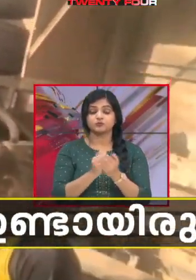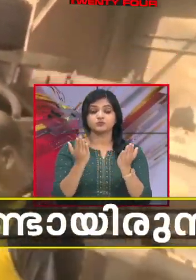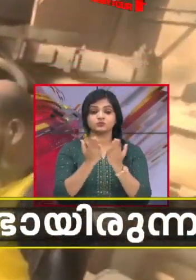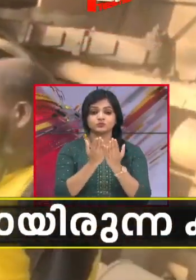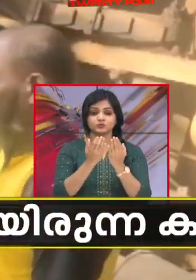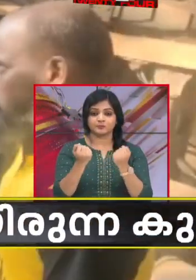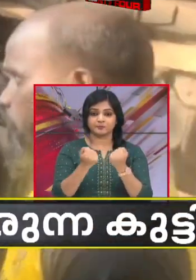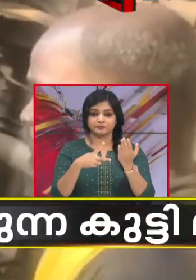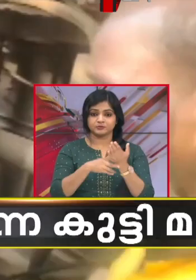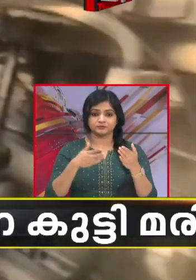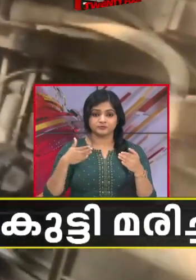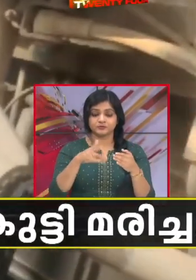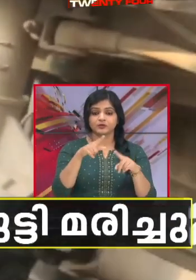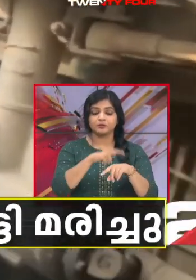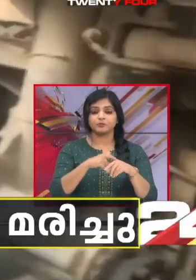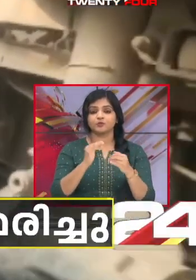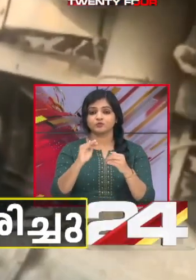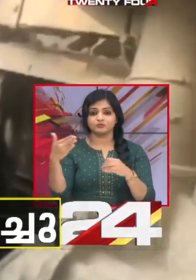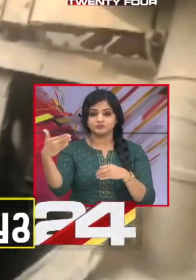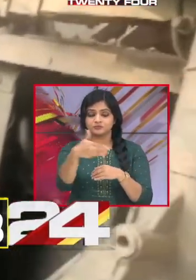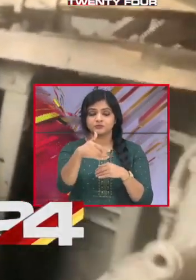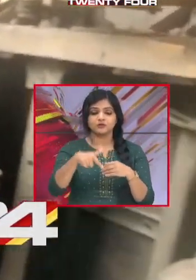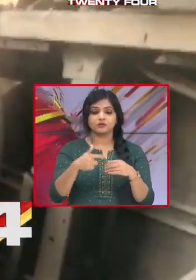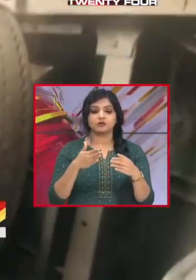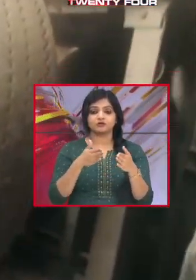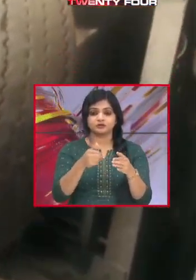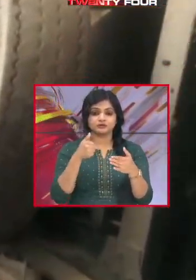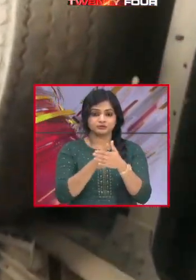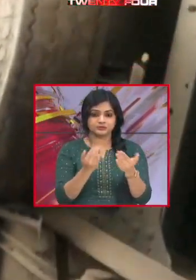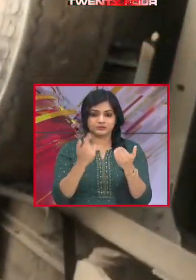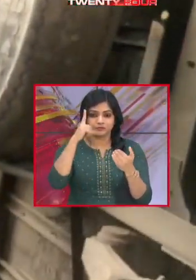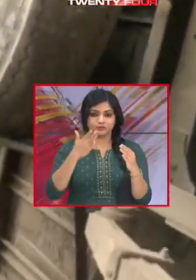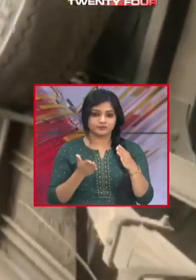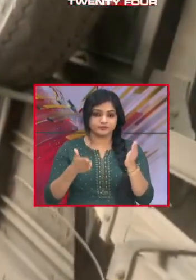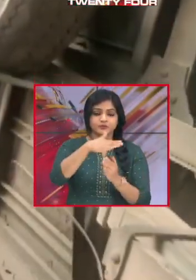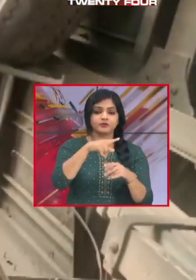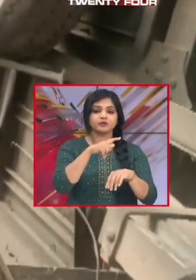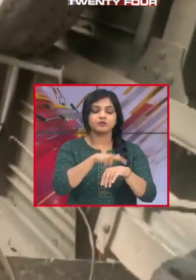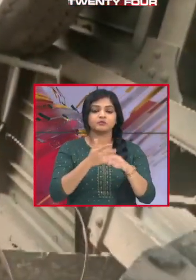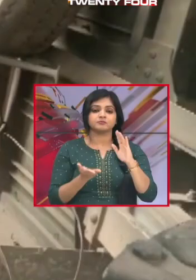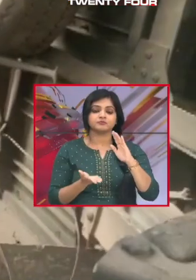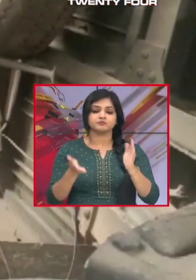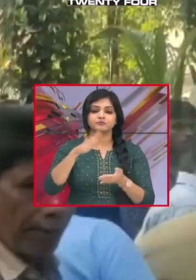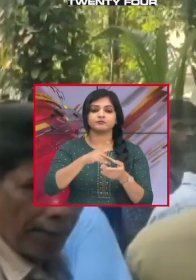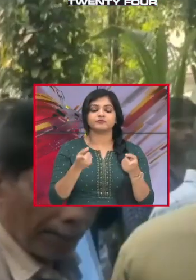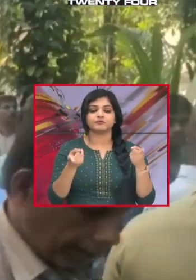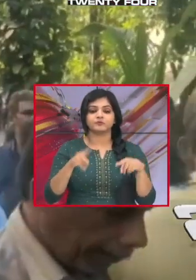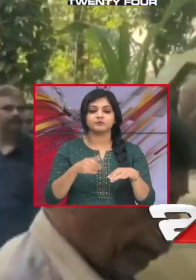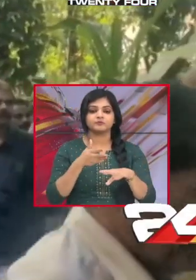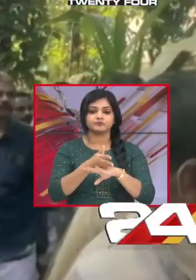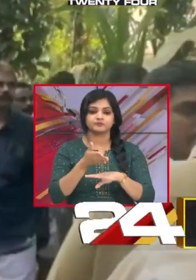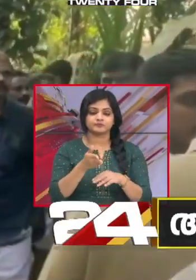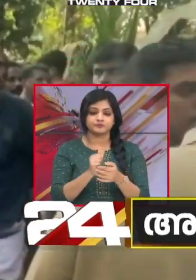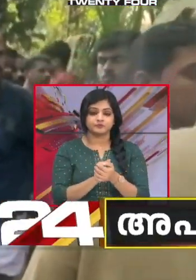കുട്ടി നടന്നു വരികയും ആ കുട്ടിയെ രക്ഷിക്കാൻ വേണ്ടി ബസ് വെട്ടിച്ചു മാറ്റുകയുമായിരുന്നു അതിനിടയിലാണ് അപകടം